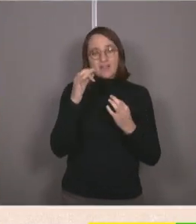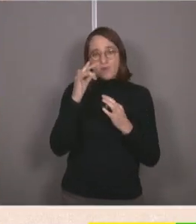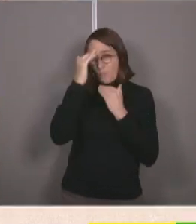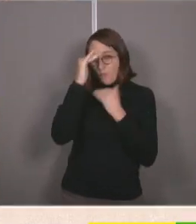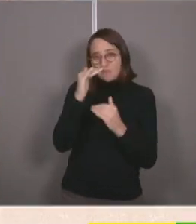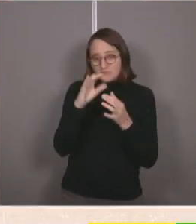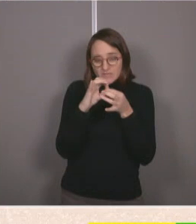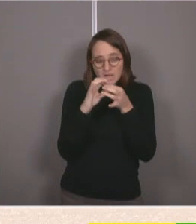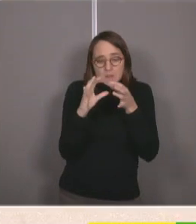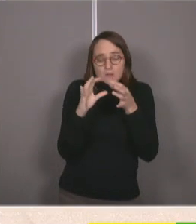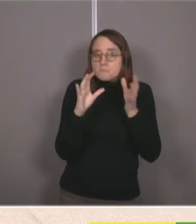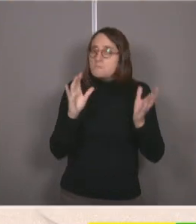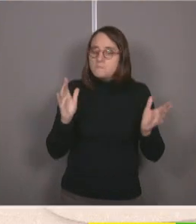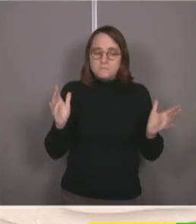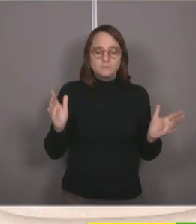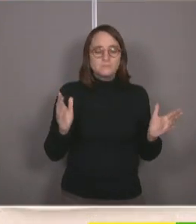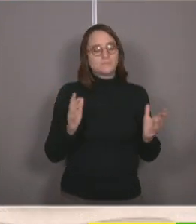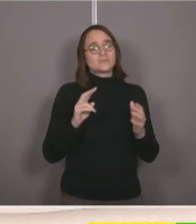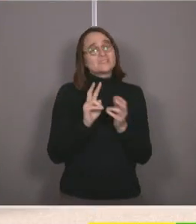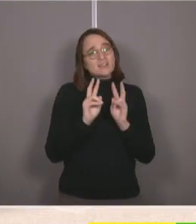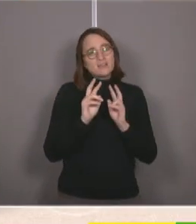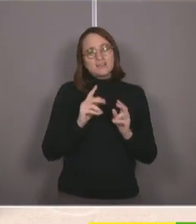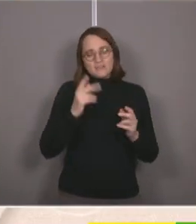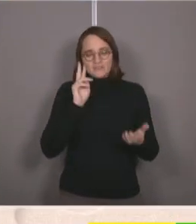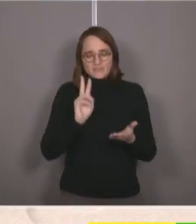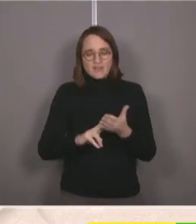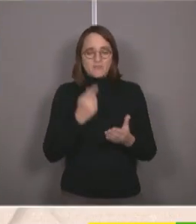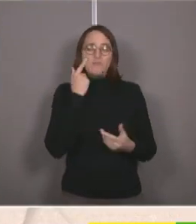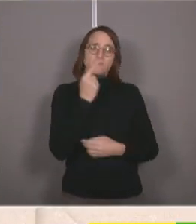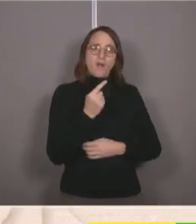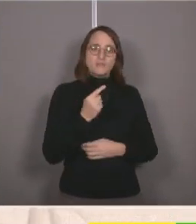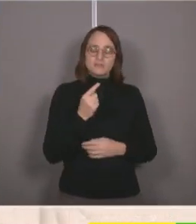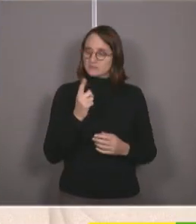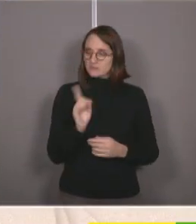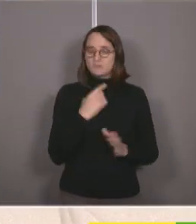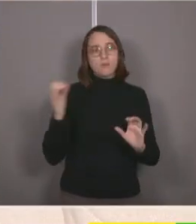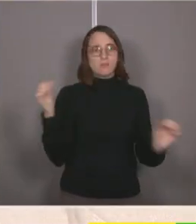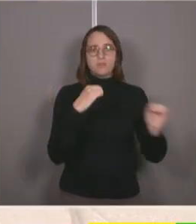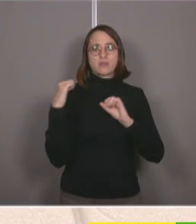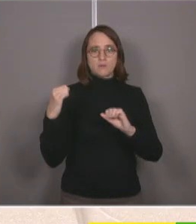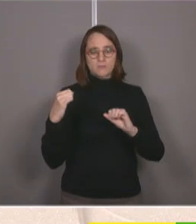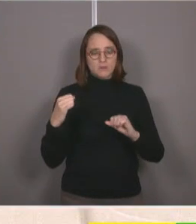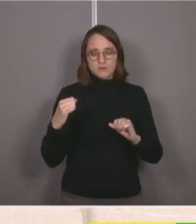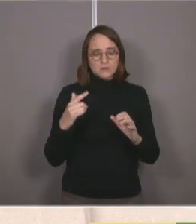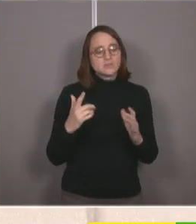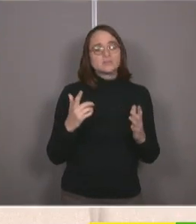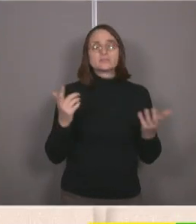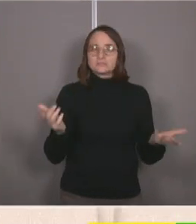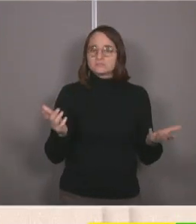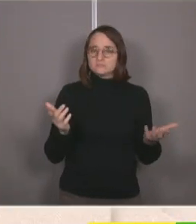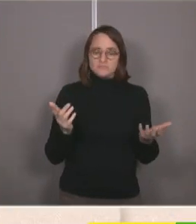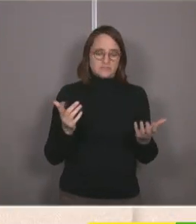est frappé, et j'ai rarement vu un enjeu où il y a ce consensus, on est frappé par l'homogénéité